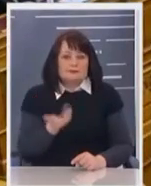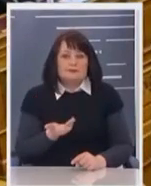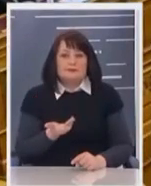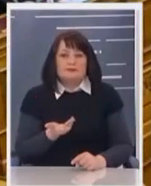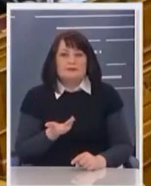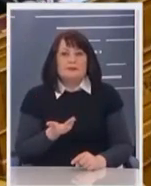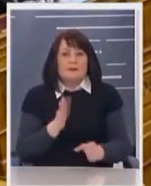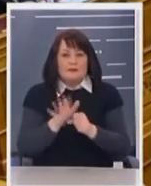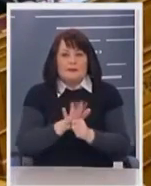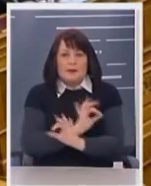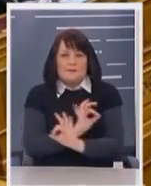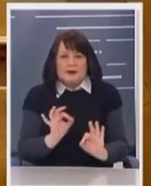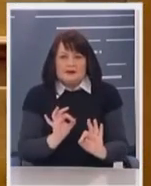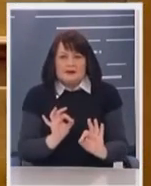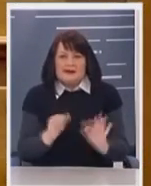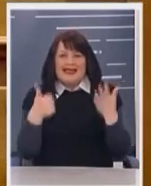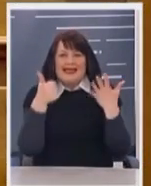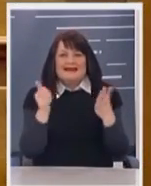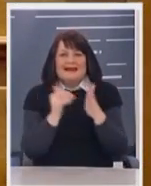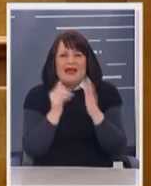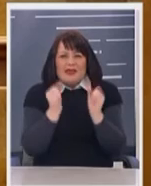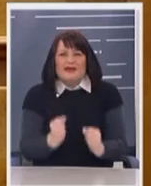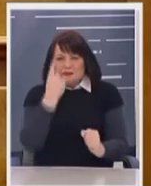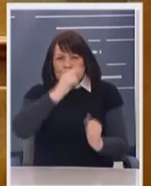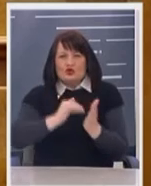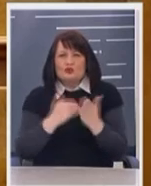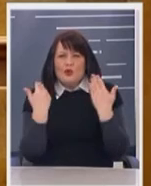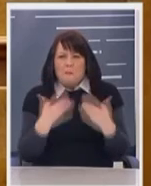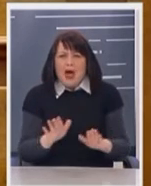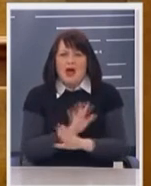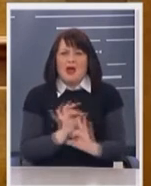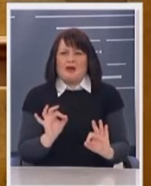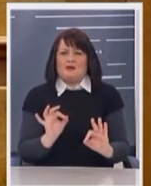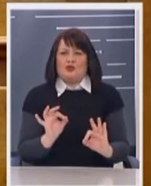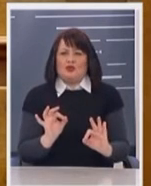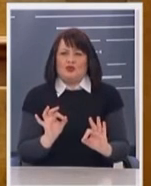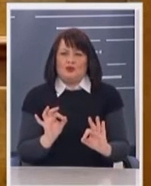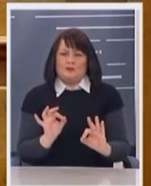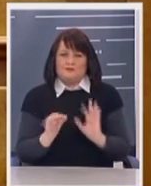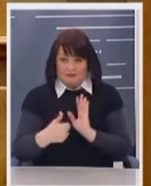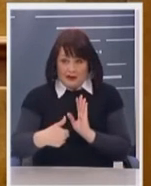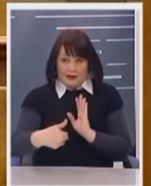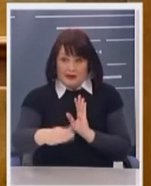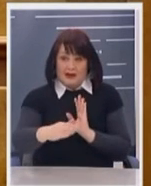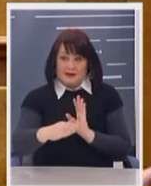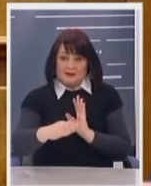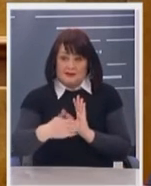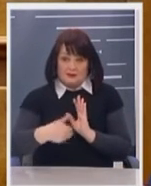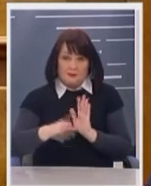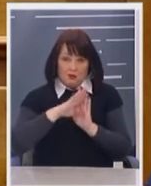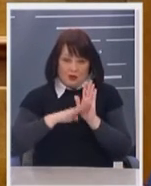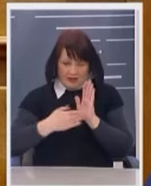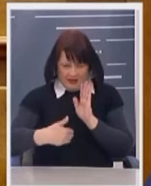έχουν ήδη καλυφθεί πάνω από 6.000 θέσεις προσωπικού και προγραμματίζεται να καλυφθούν στο προσεχές